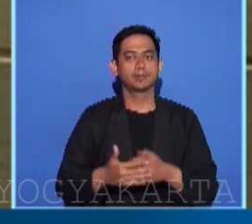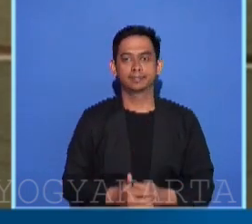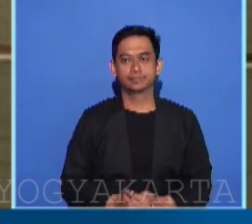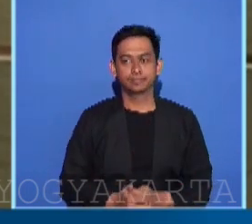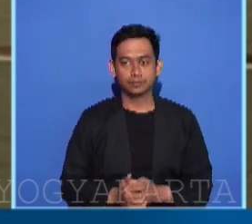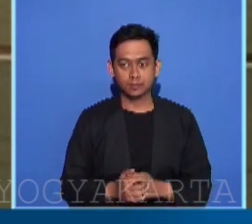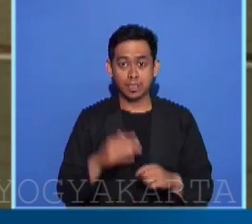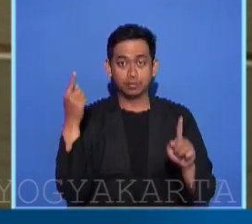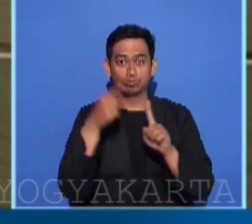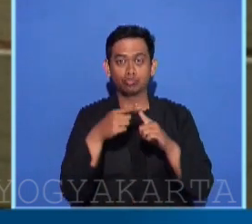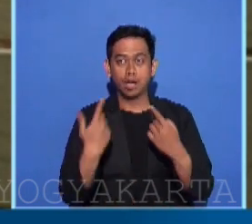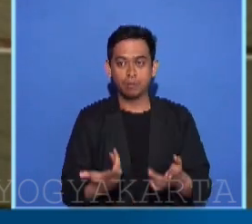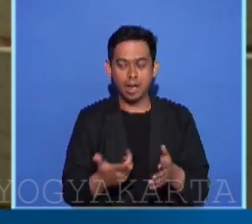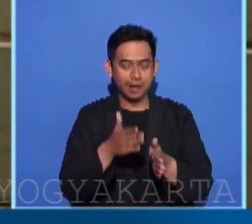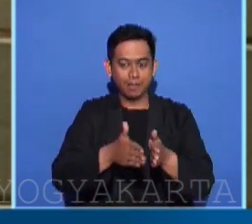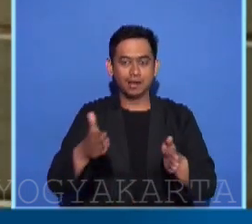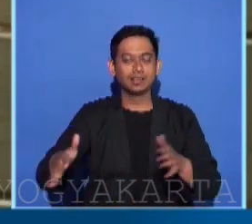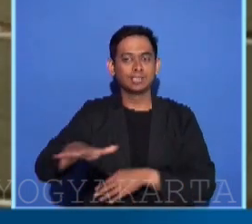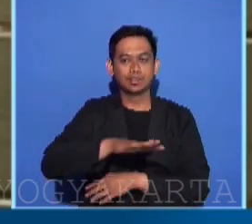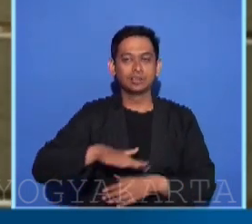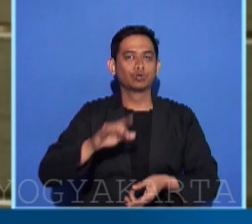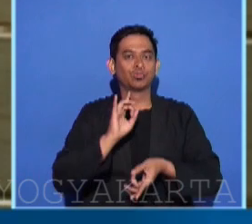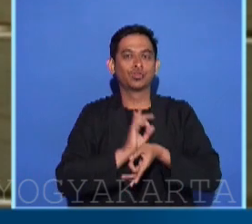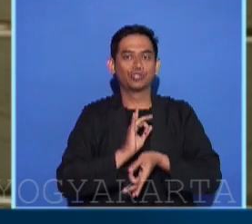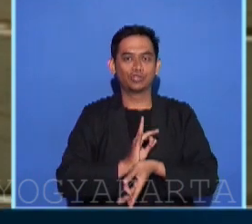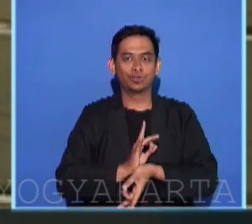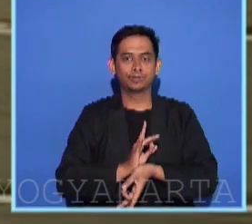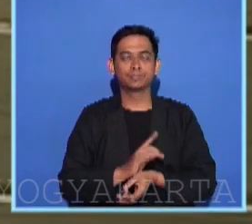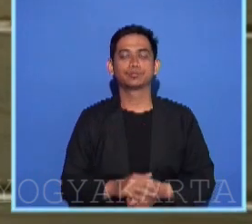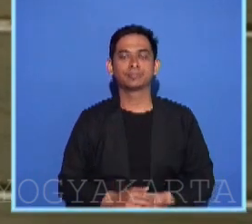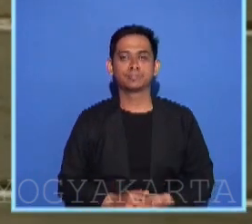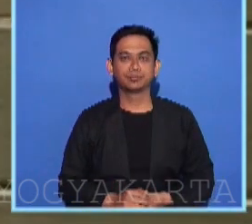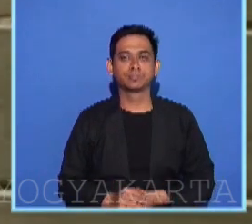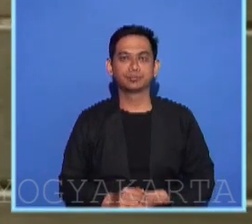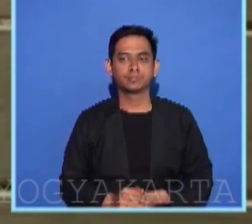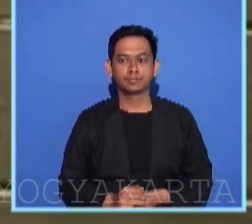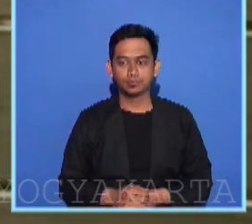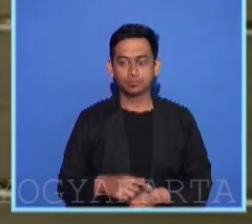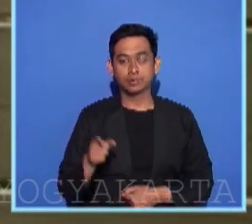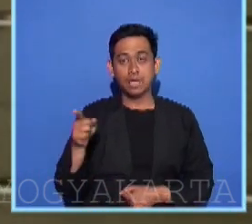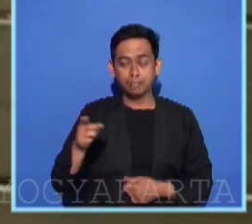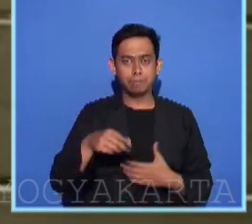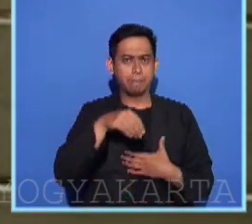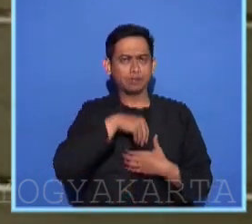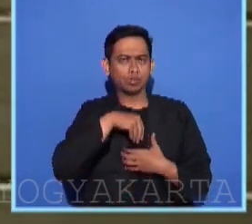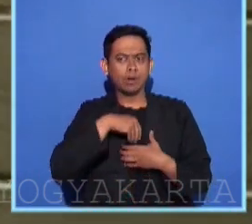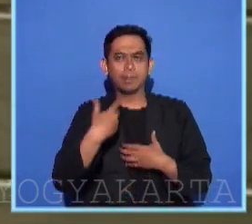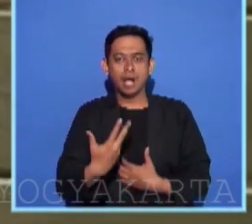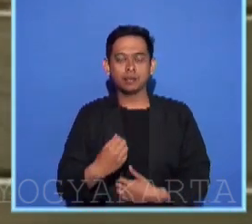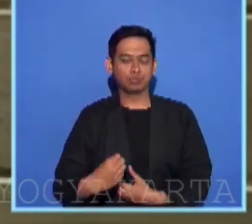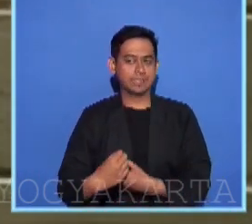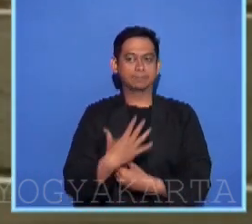tata kelola kawasan Borobudur ini. Sebagian besar itu aspirasi mereka dan kami